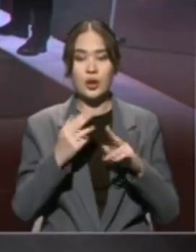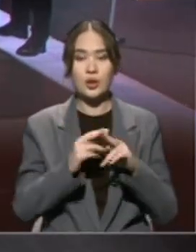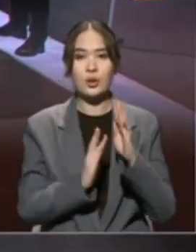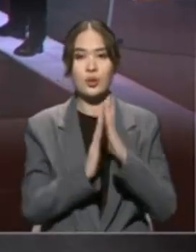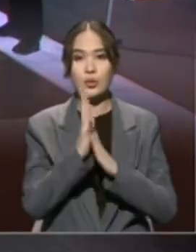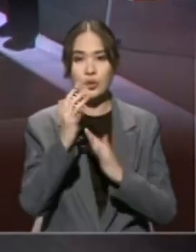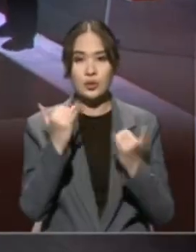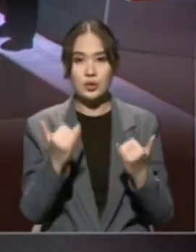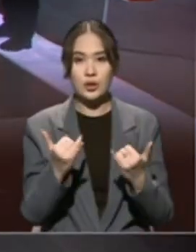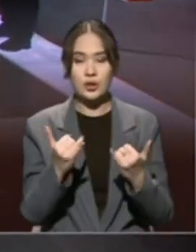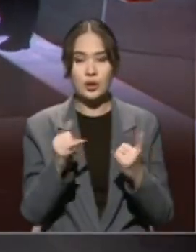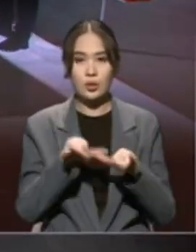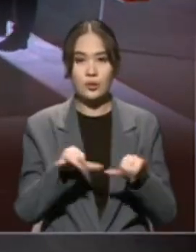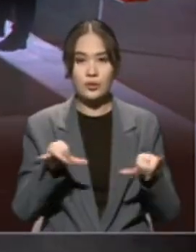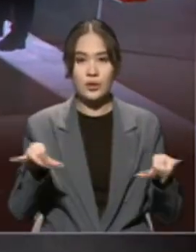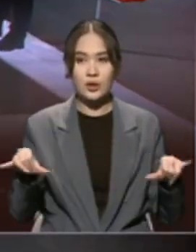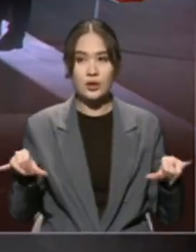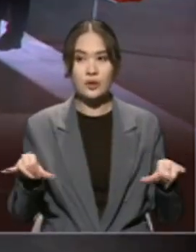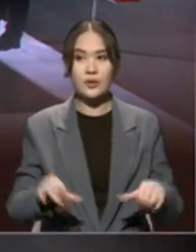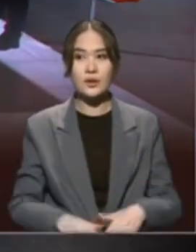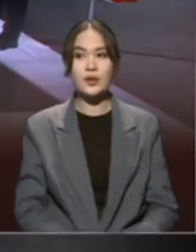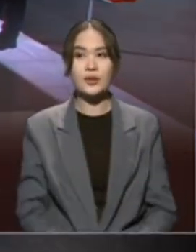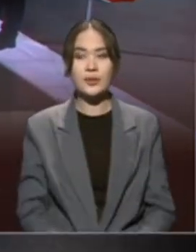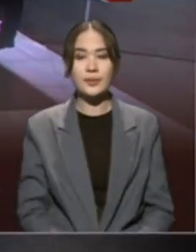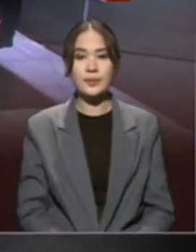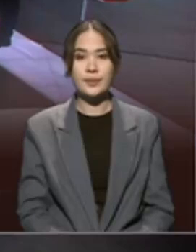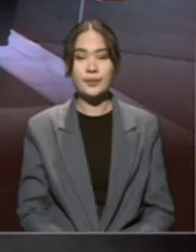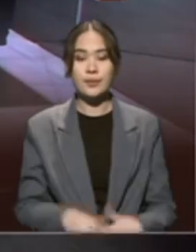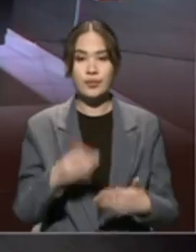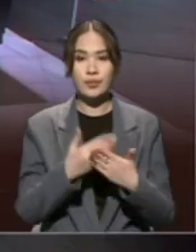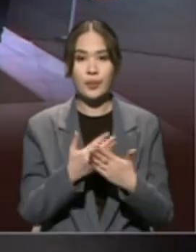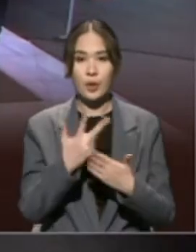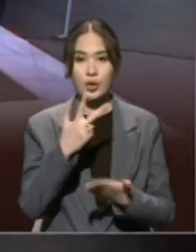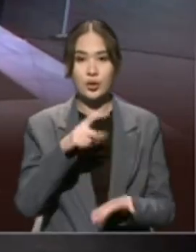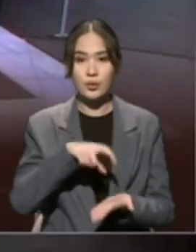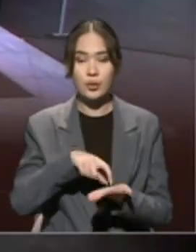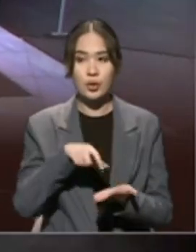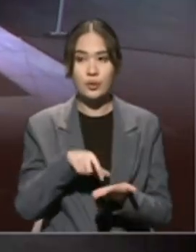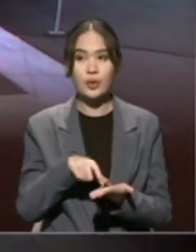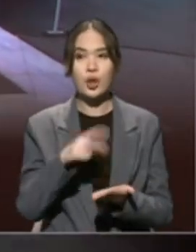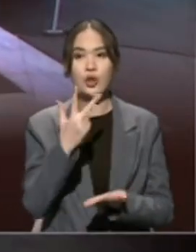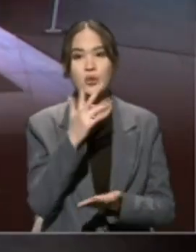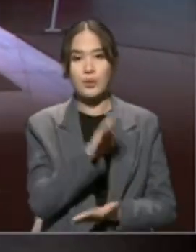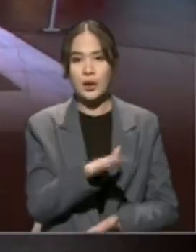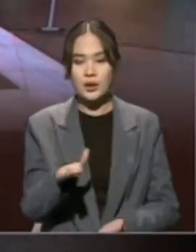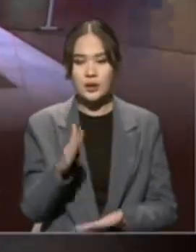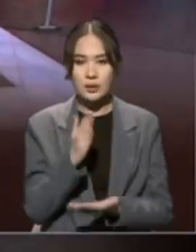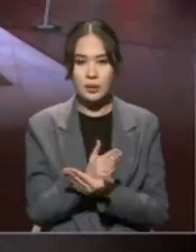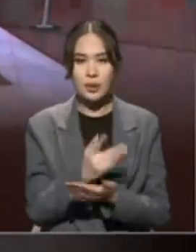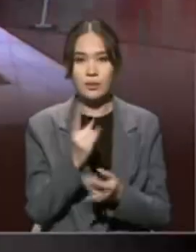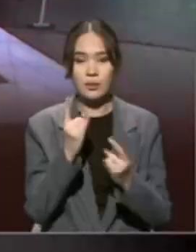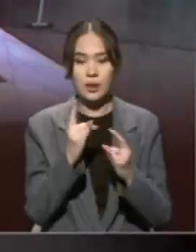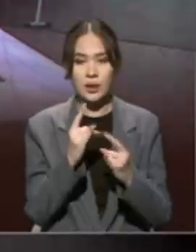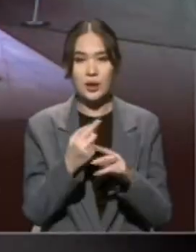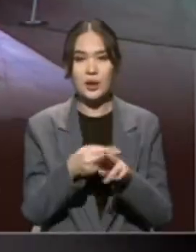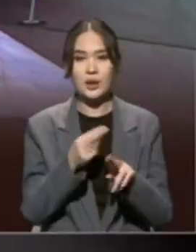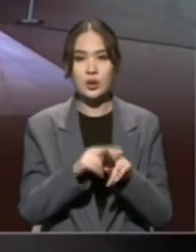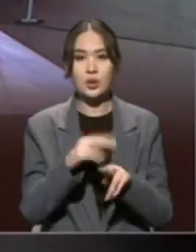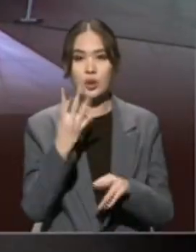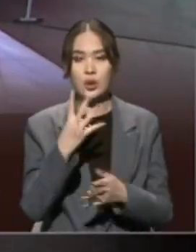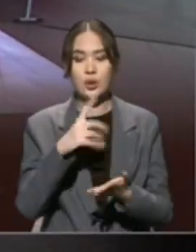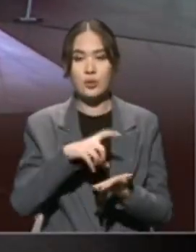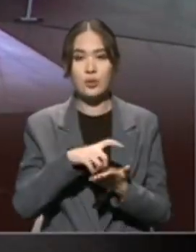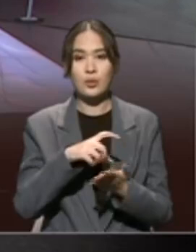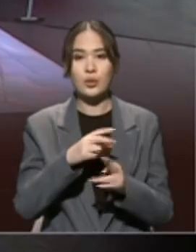деңгейі де бар ғой мысалға. Мысалы, 3 бөлмелі, 3 баласы бар азаматтар, 4